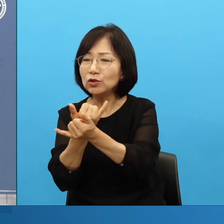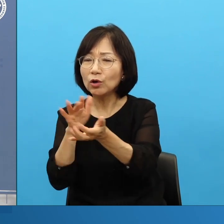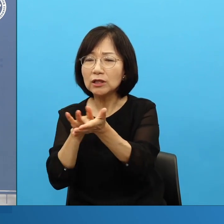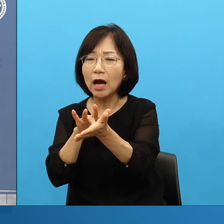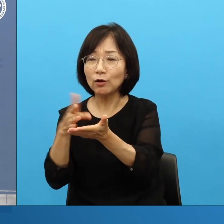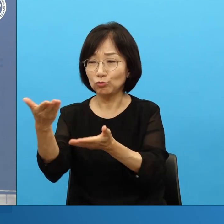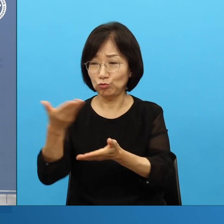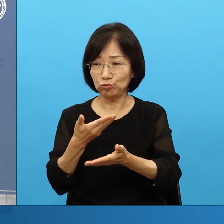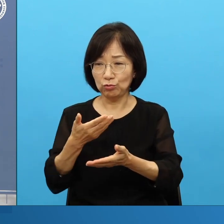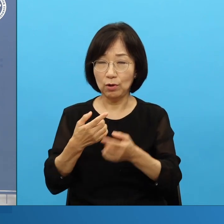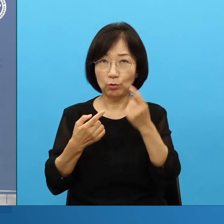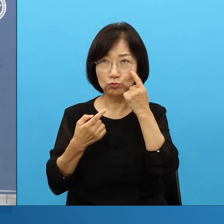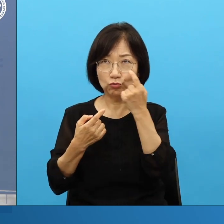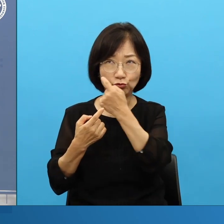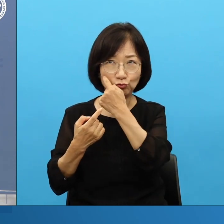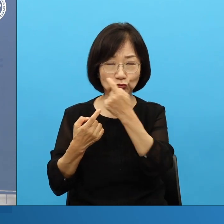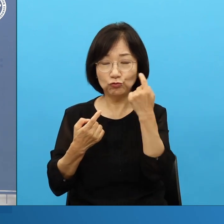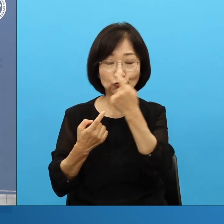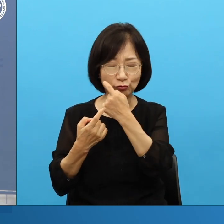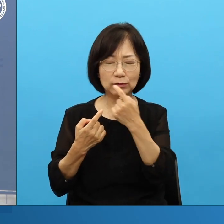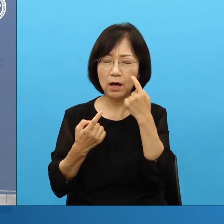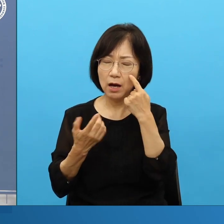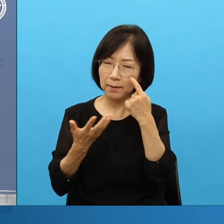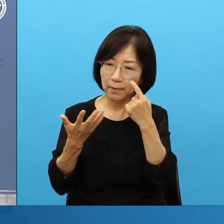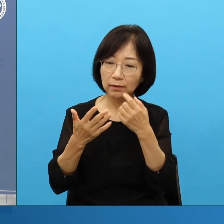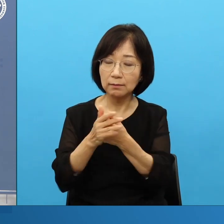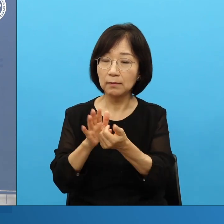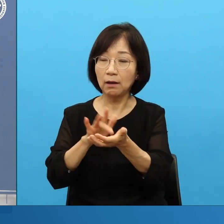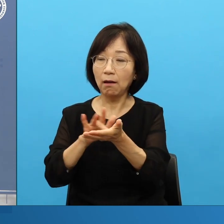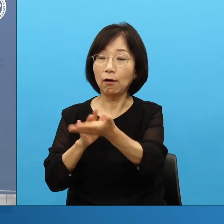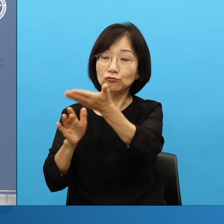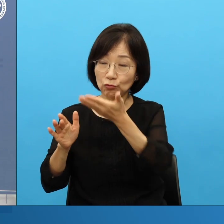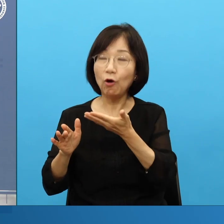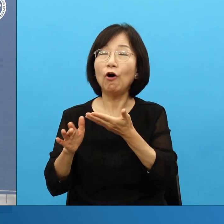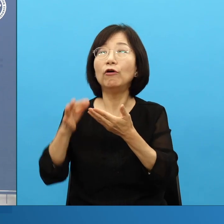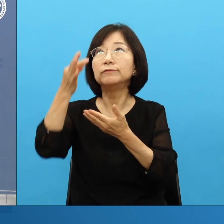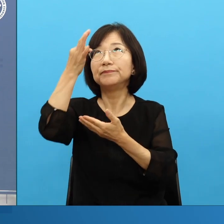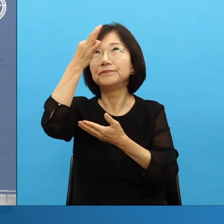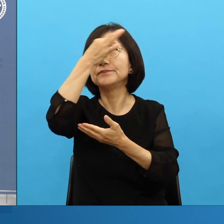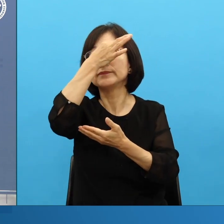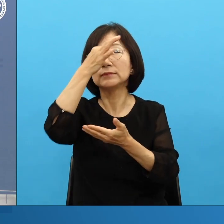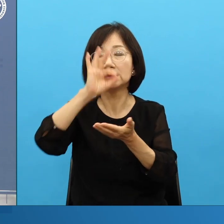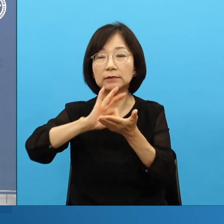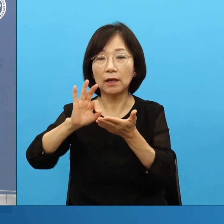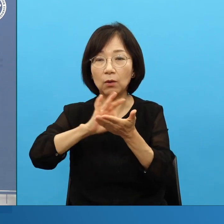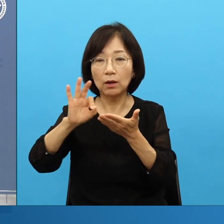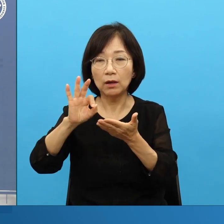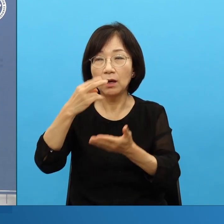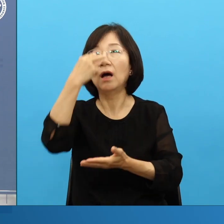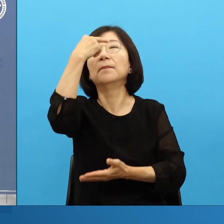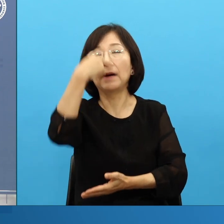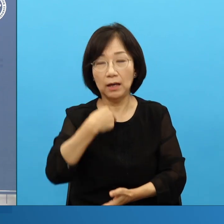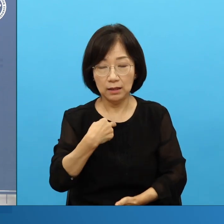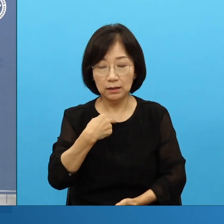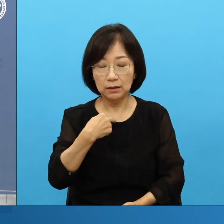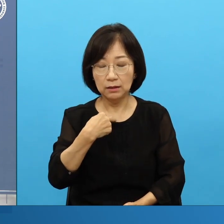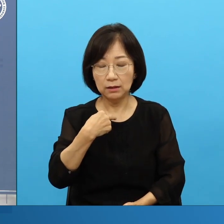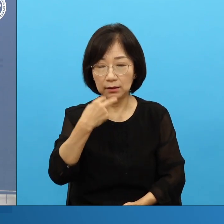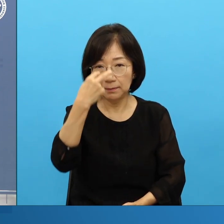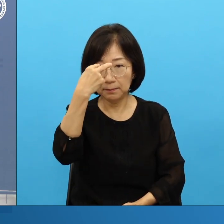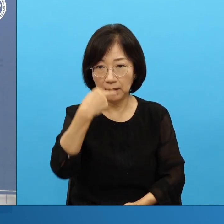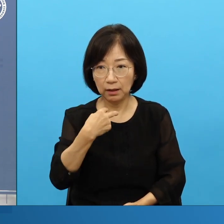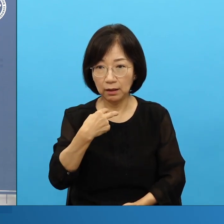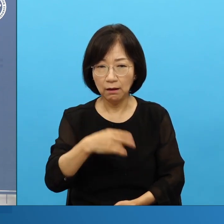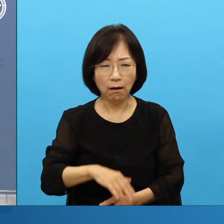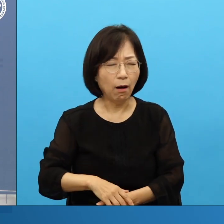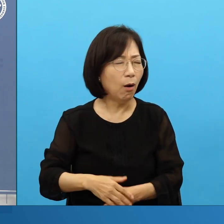발에 눈알이 갈 줄 누가 알았겠어요. And you can't be compensated for something like that because it was a relative who gave it to you. How would you know that you'll be blinded by something like that? 아무도